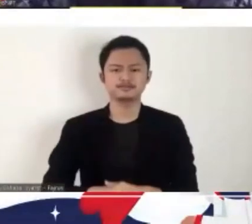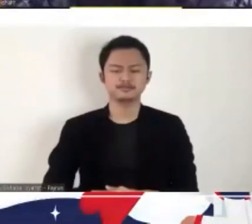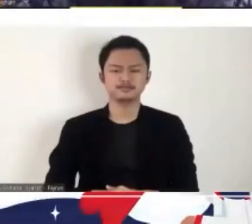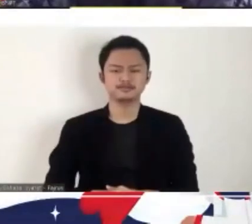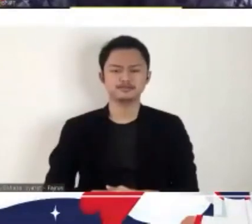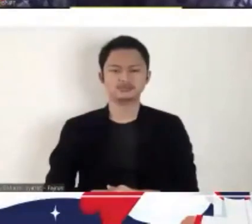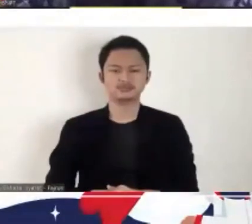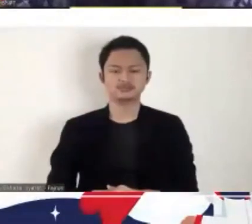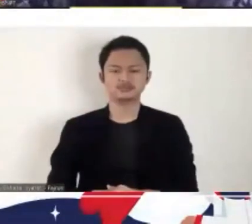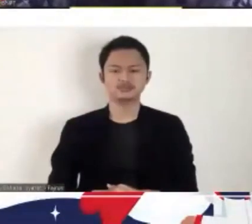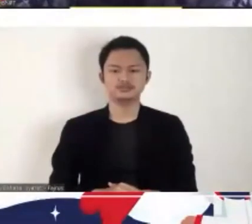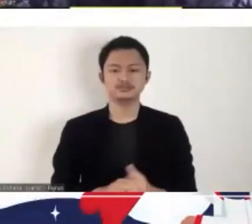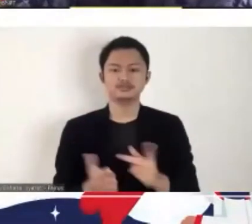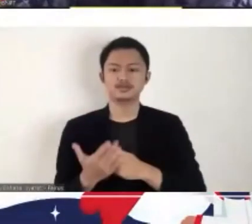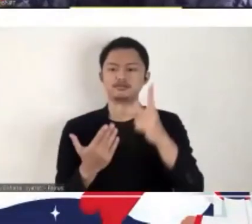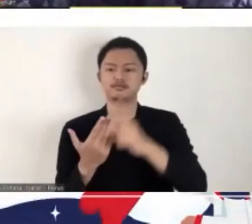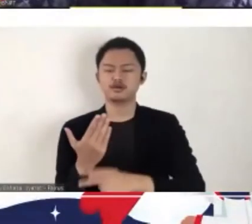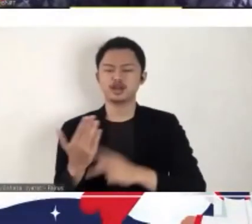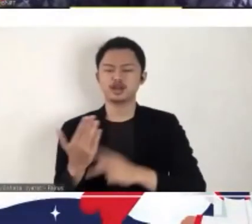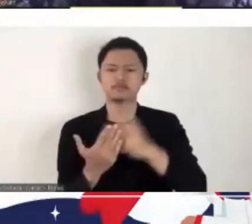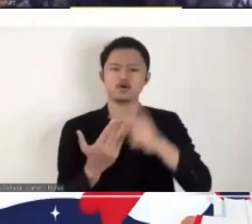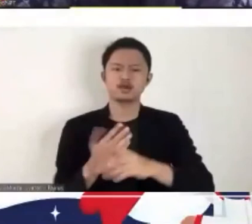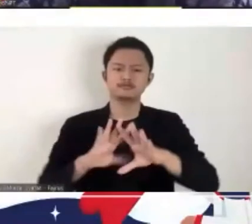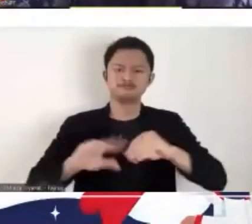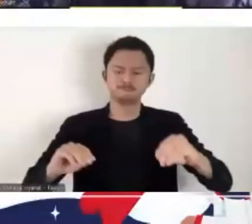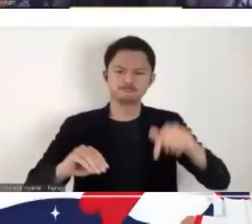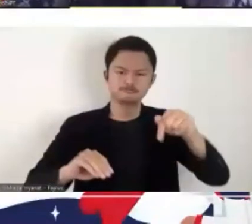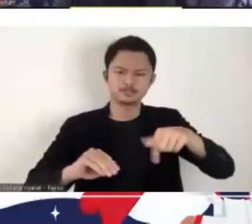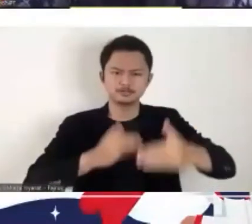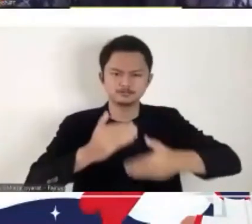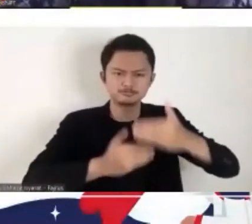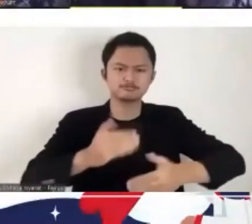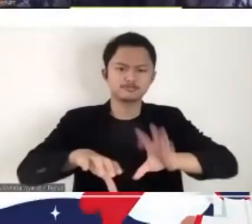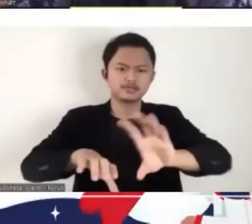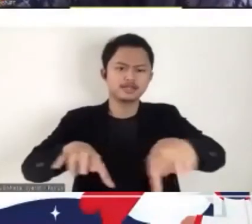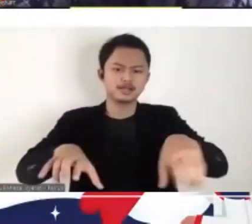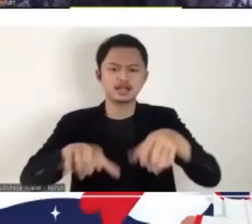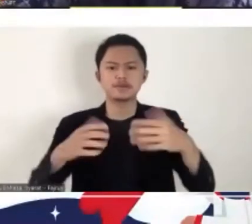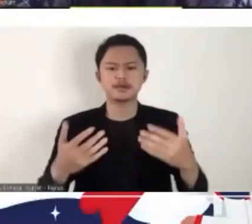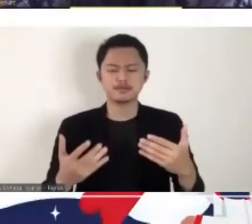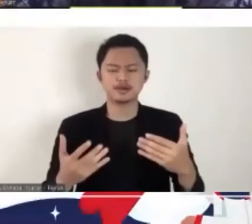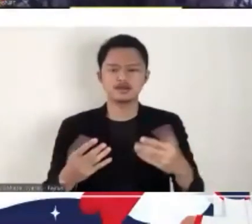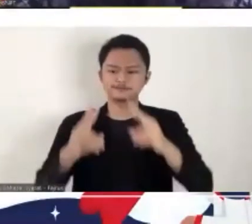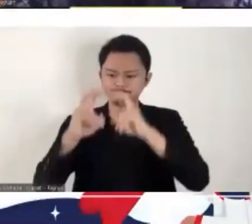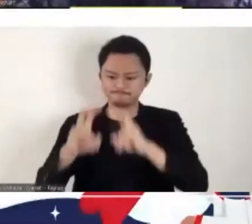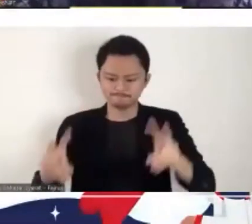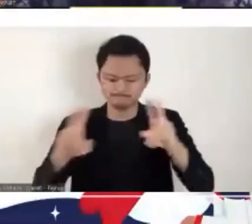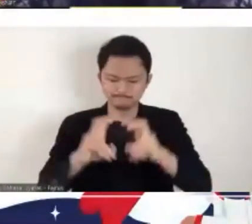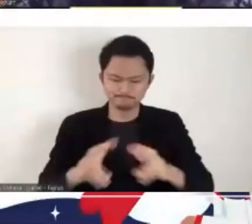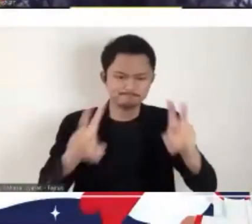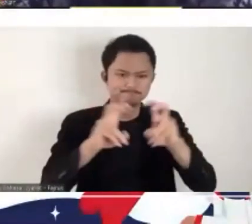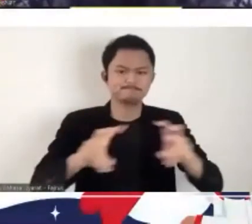nya program-program kerja yang selama ini sudah dilaksanakan di tingkat daerah ini didentifikasi kembali untuk di